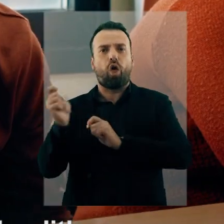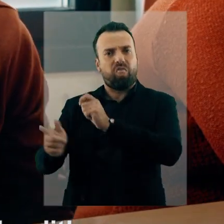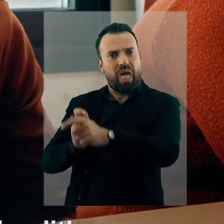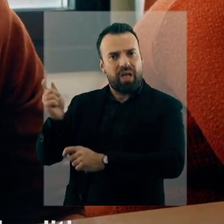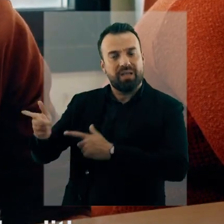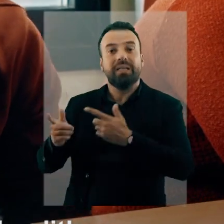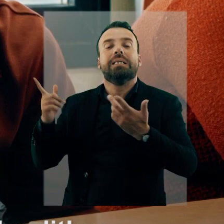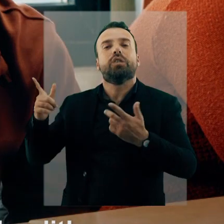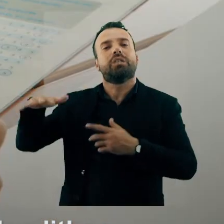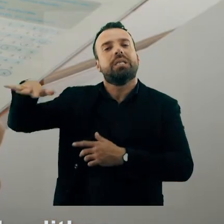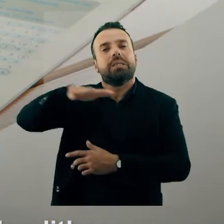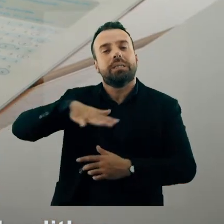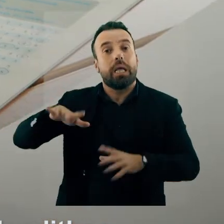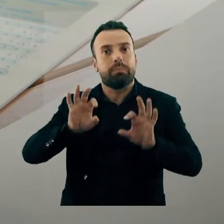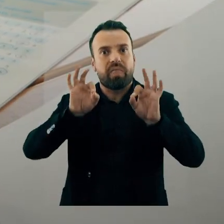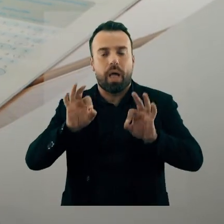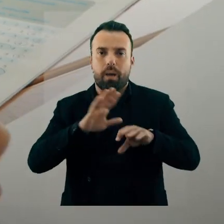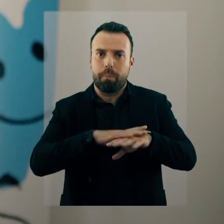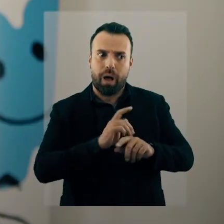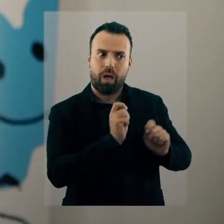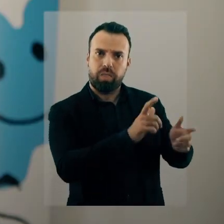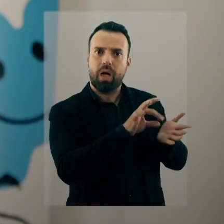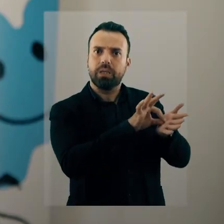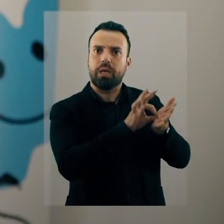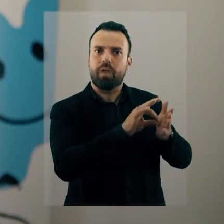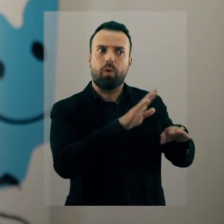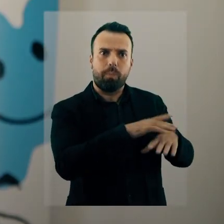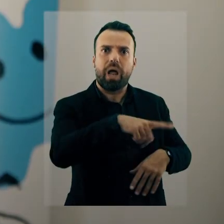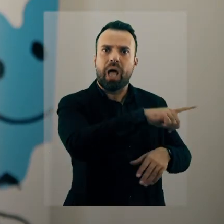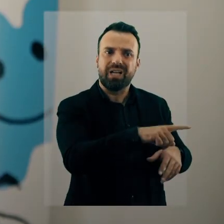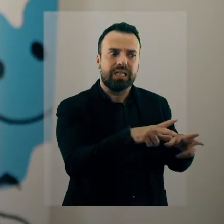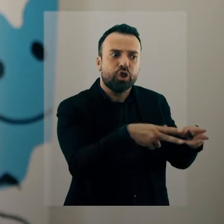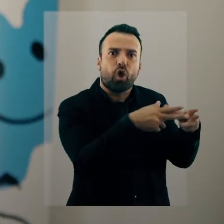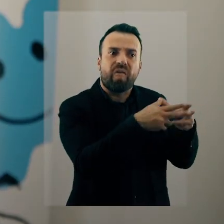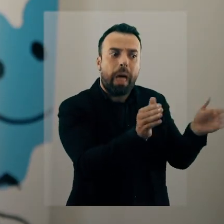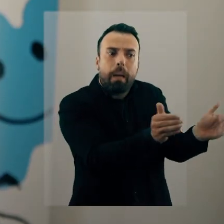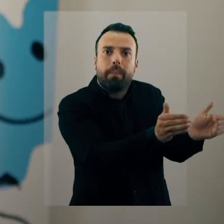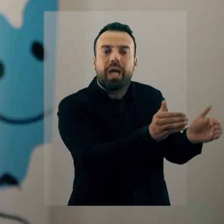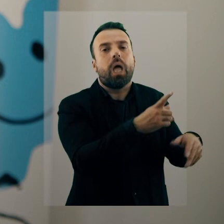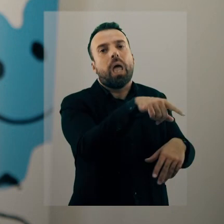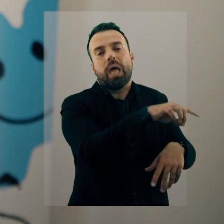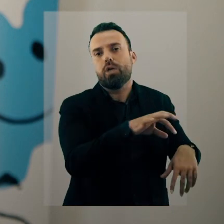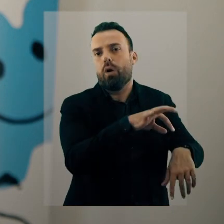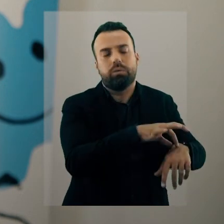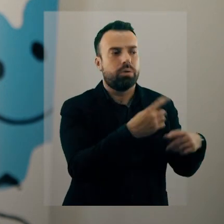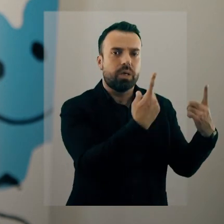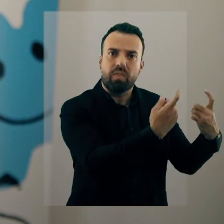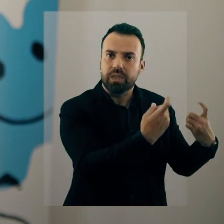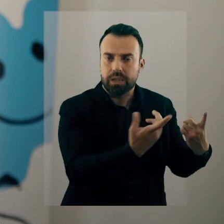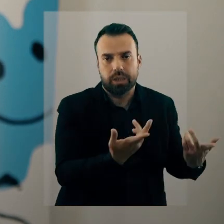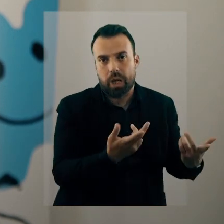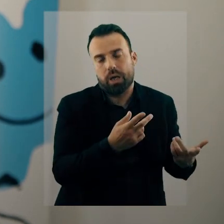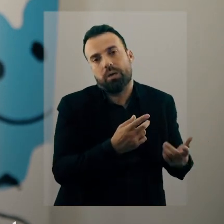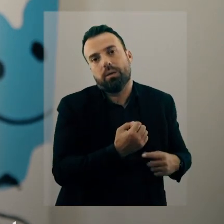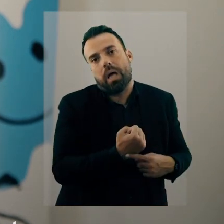d'Inèditos un espai i un escenari molt interessant per donar un servei a una part de la societat que necessita, que té moltes mancances i té